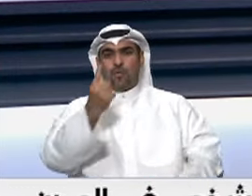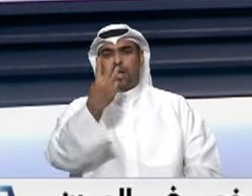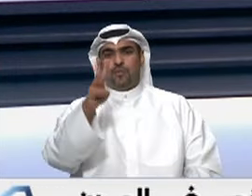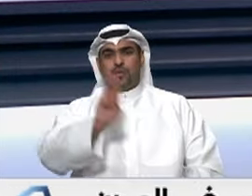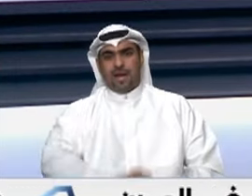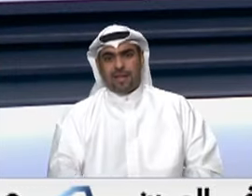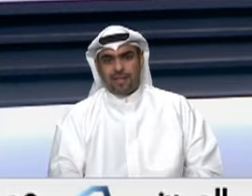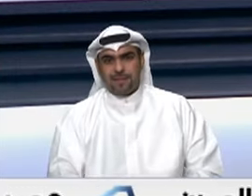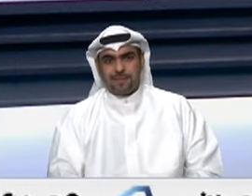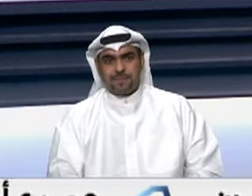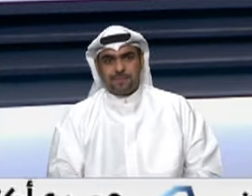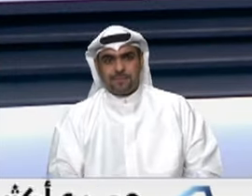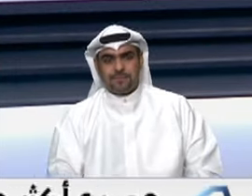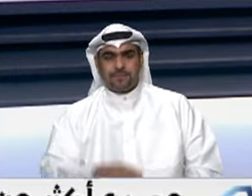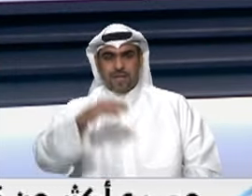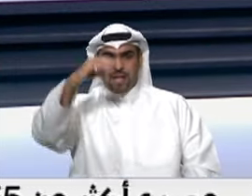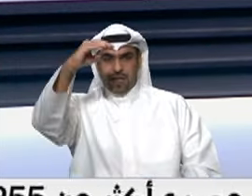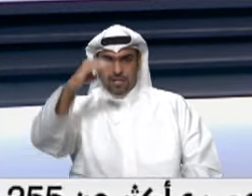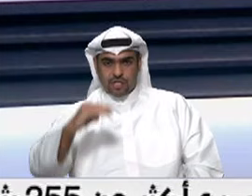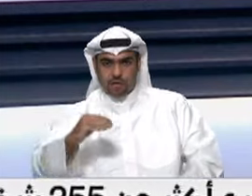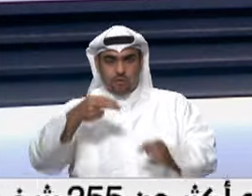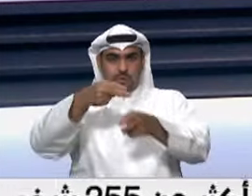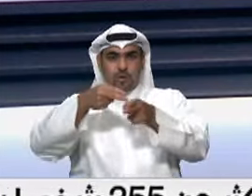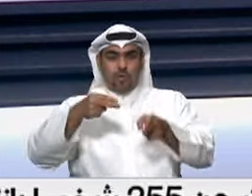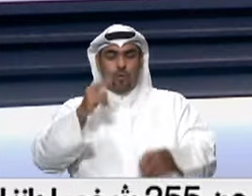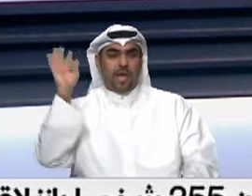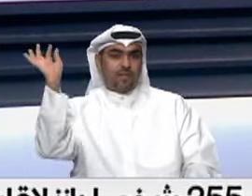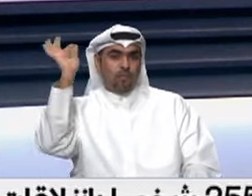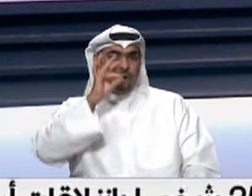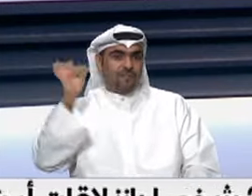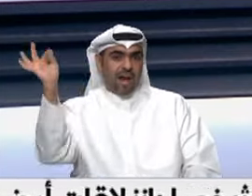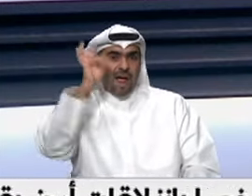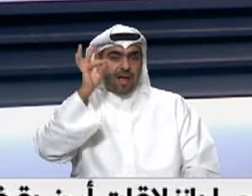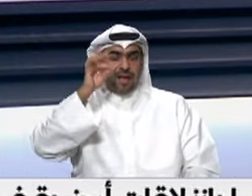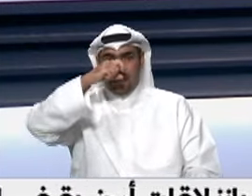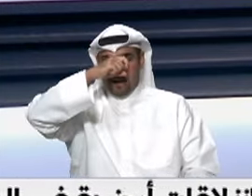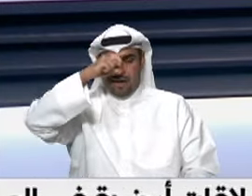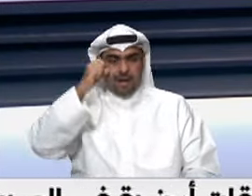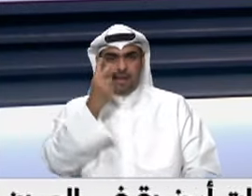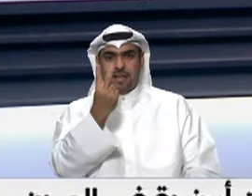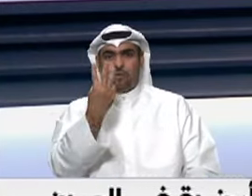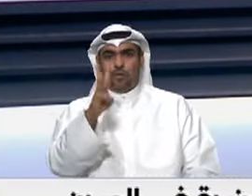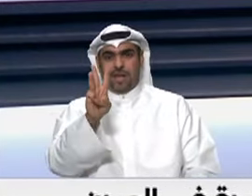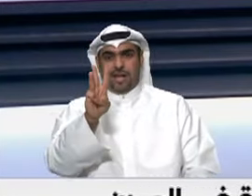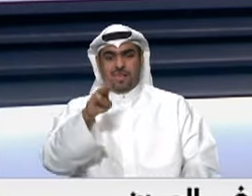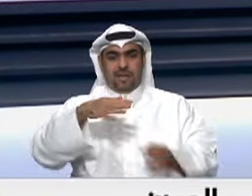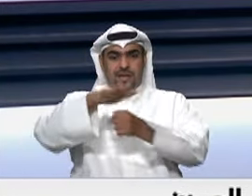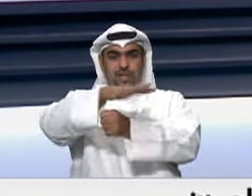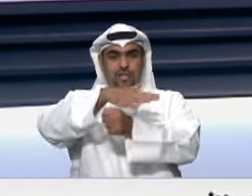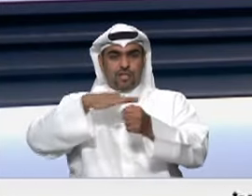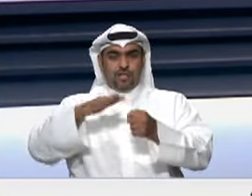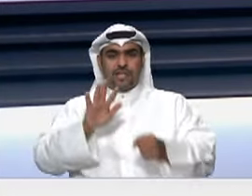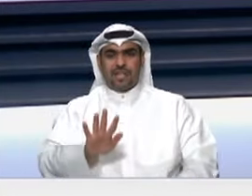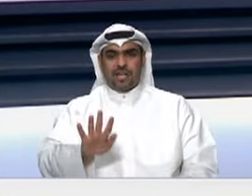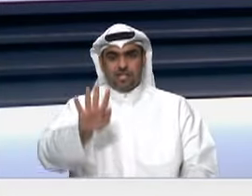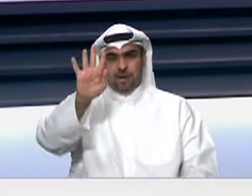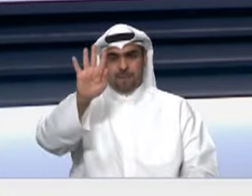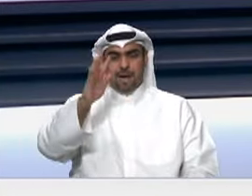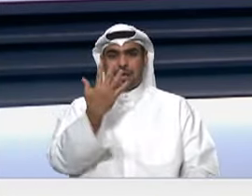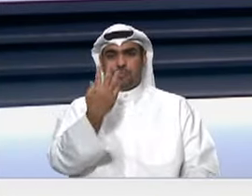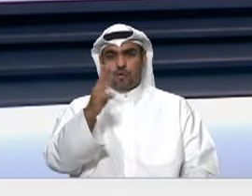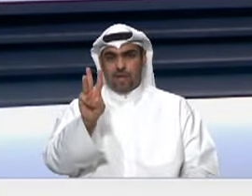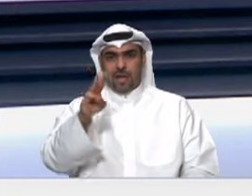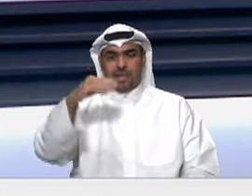مئوية. في المناطق الجنوبية الوفرة 32 درجة مئوية، جزرنا الشمالية 35 درجة مئوية،